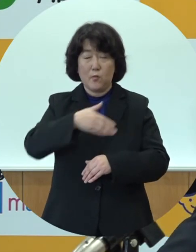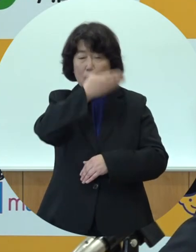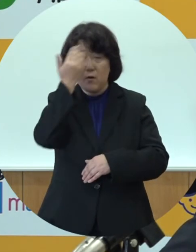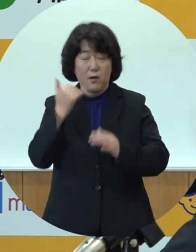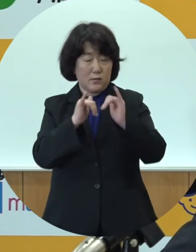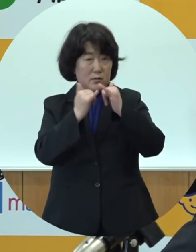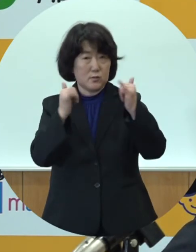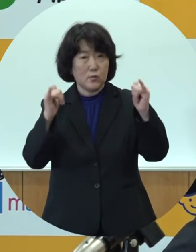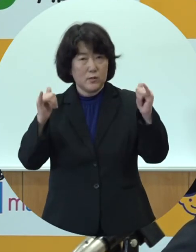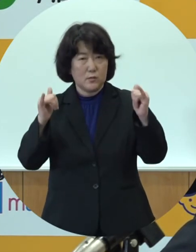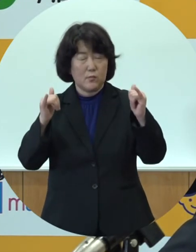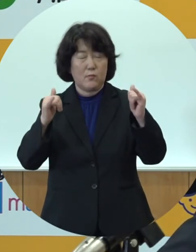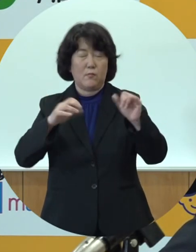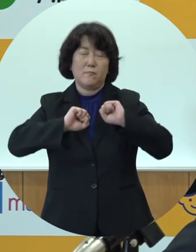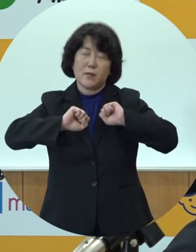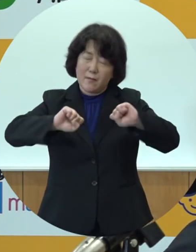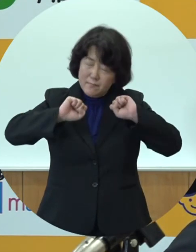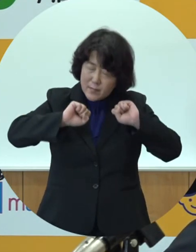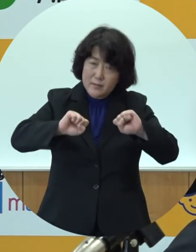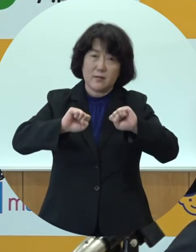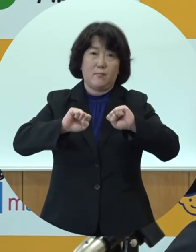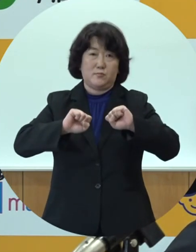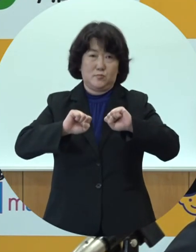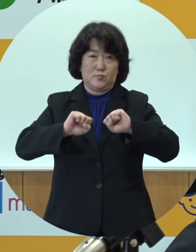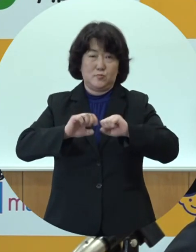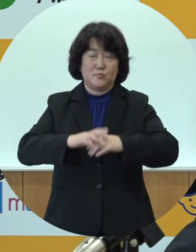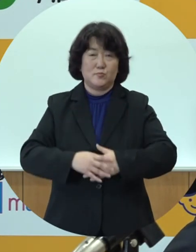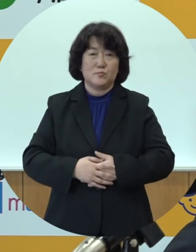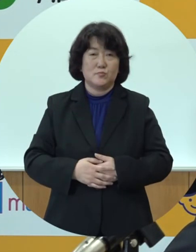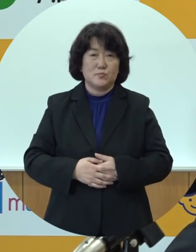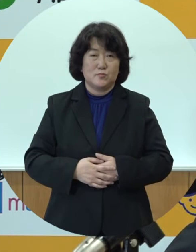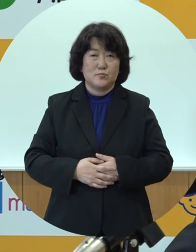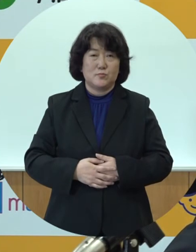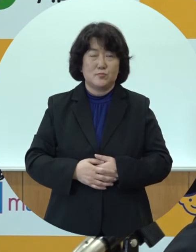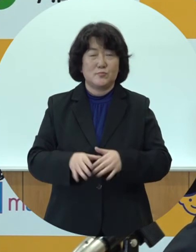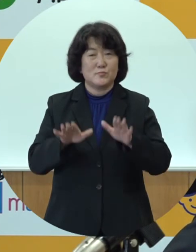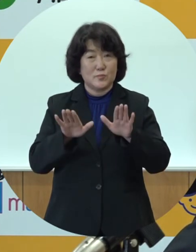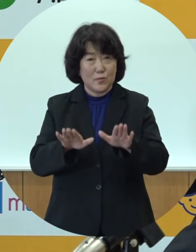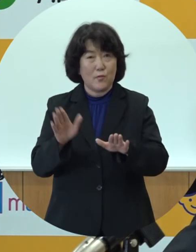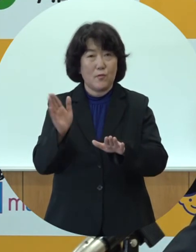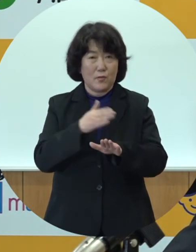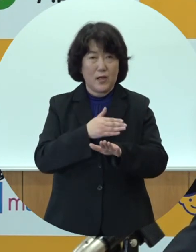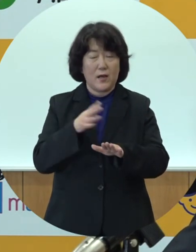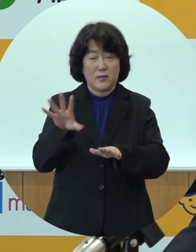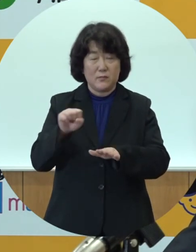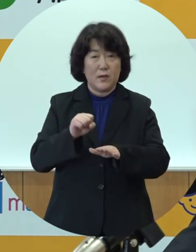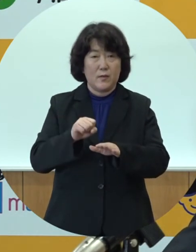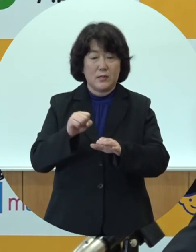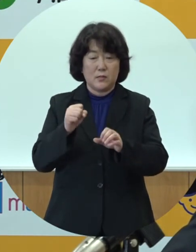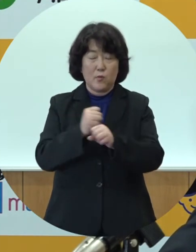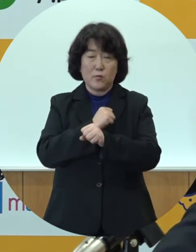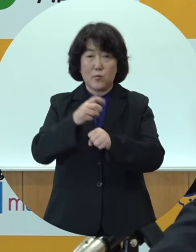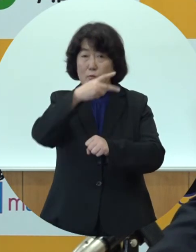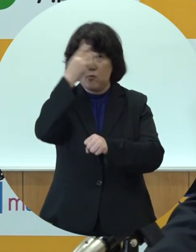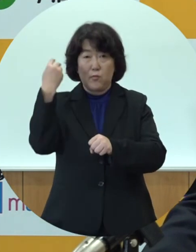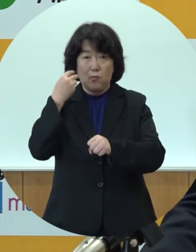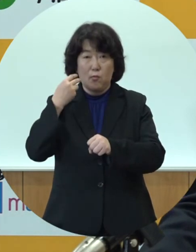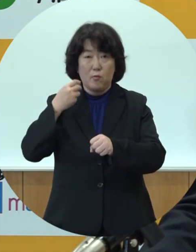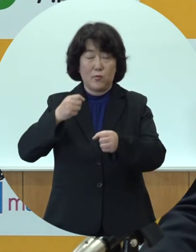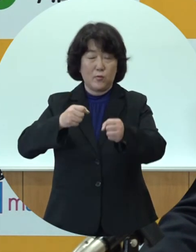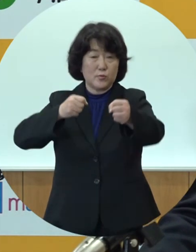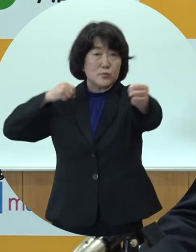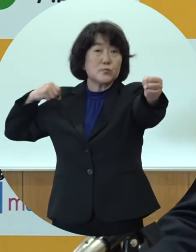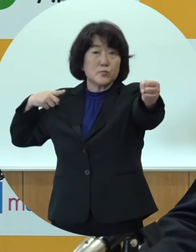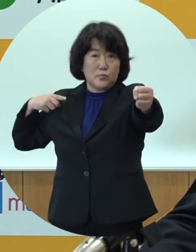層の方々も随分と頑張ってくださっています。本日から今治工業の弓道部の